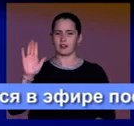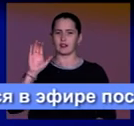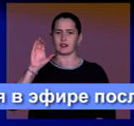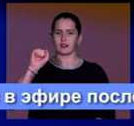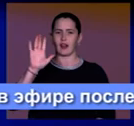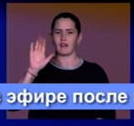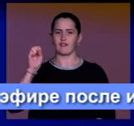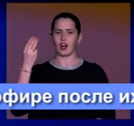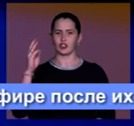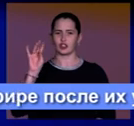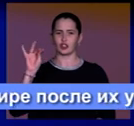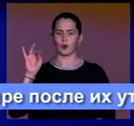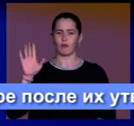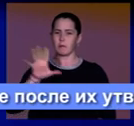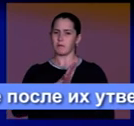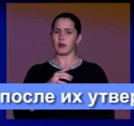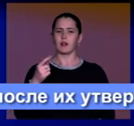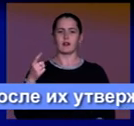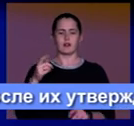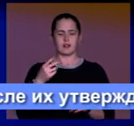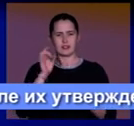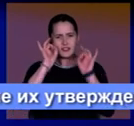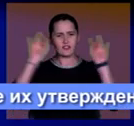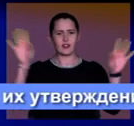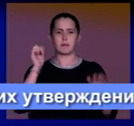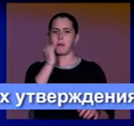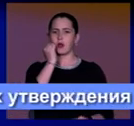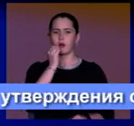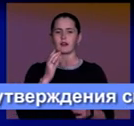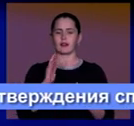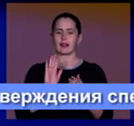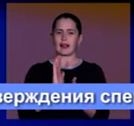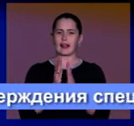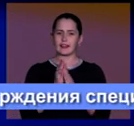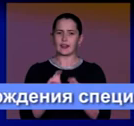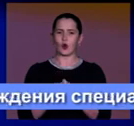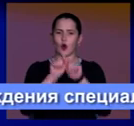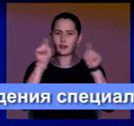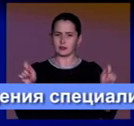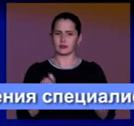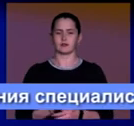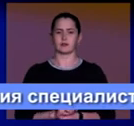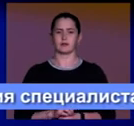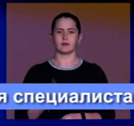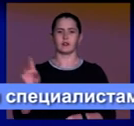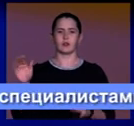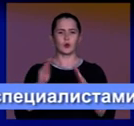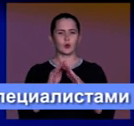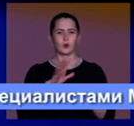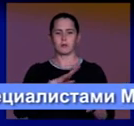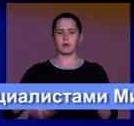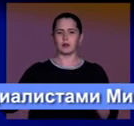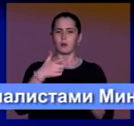был известным московским книгоиздателям в их доме много и часто было